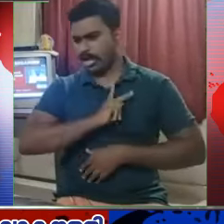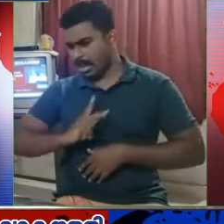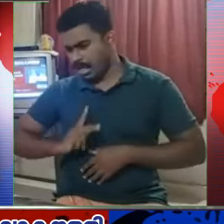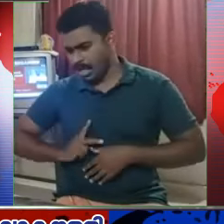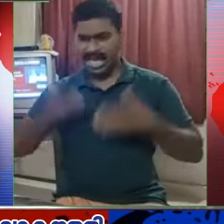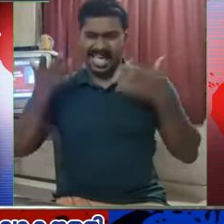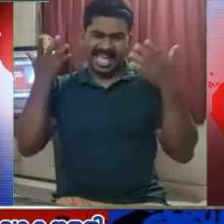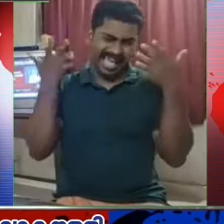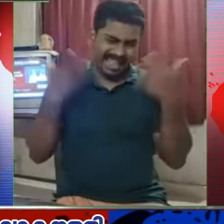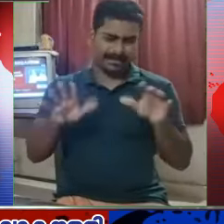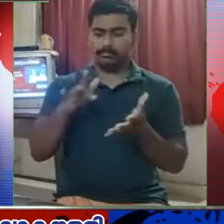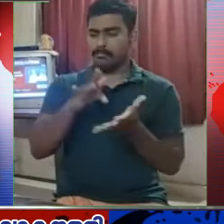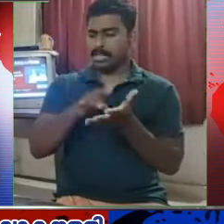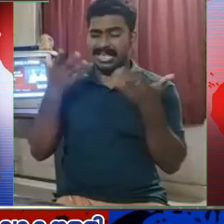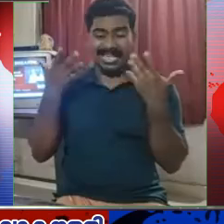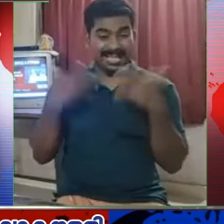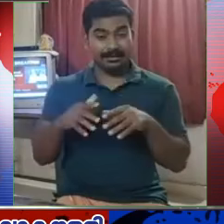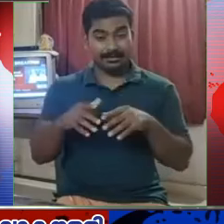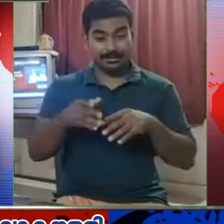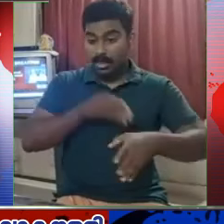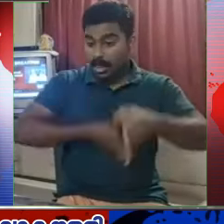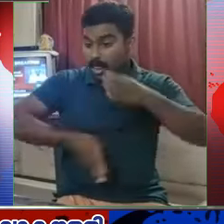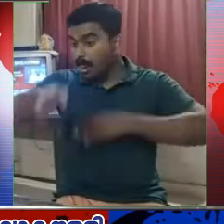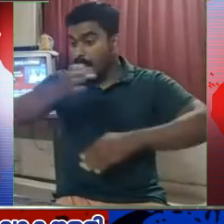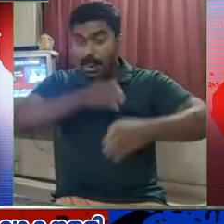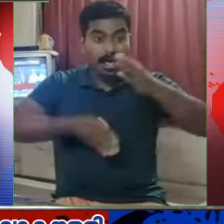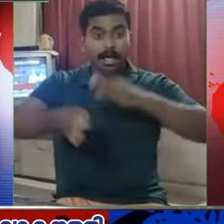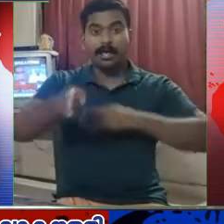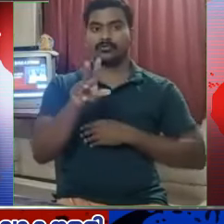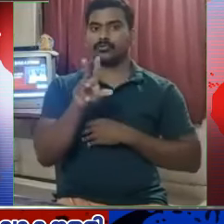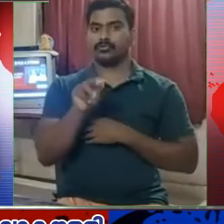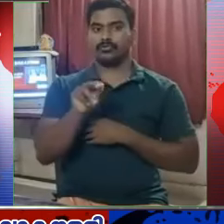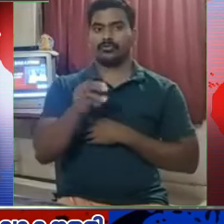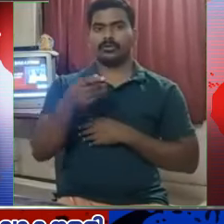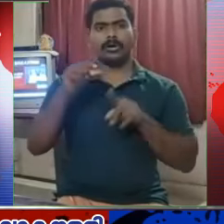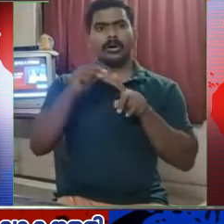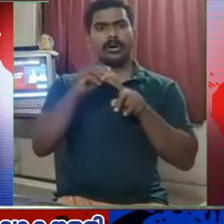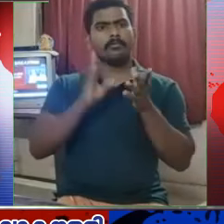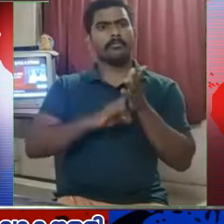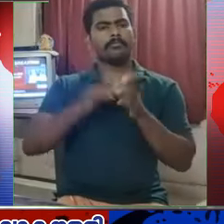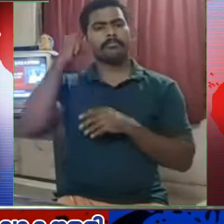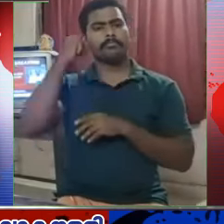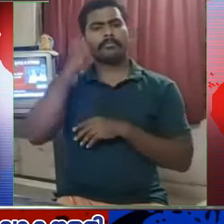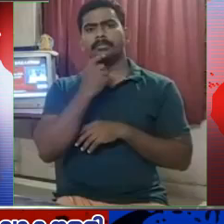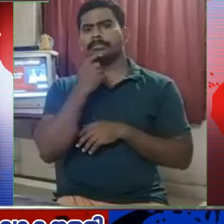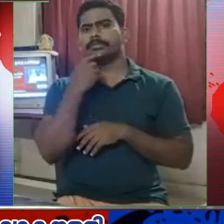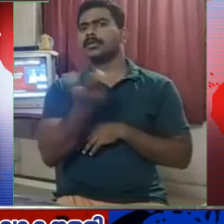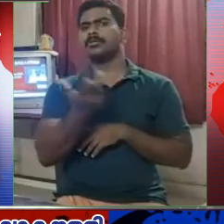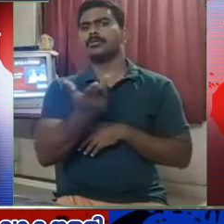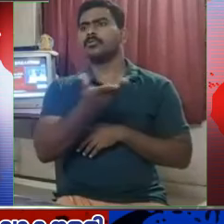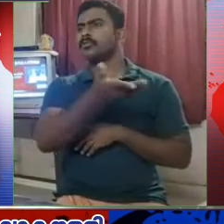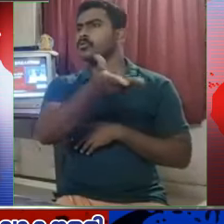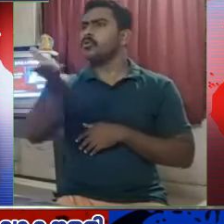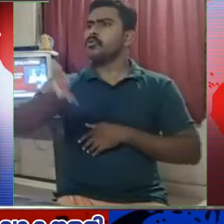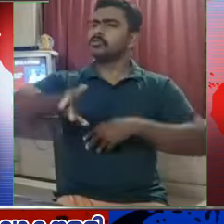നമ്മൾ അങ്ങനെയൊരു ചിന്തയെ നടത്തിയിട്ടില്ല. നമ്മുടെ തൊട്ടുകിടക്കുന്ന